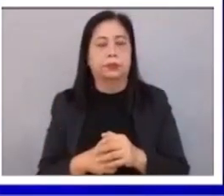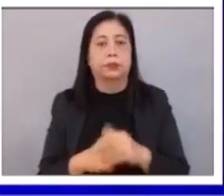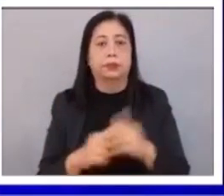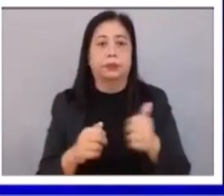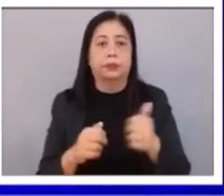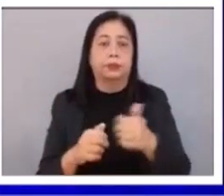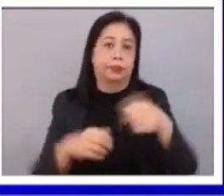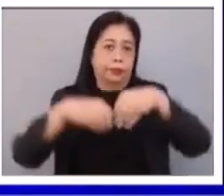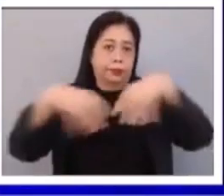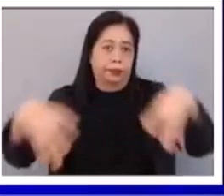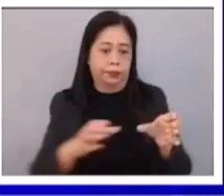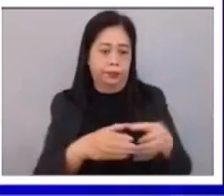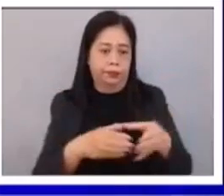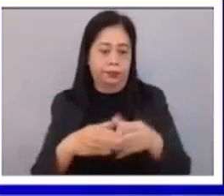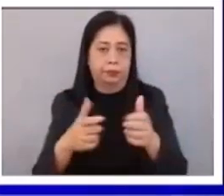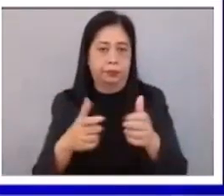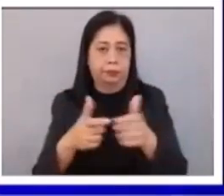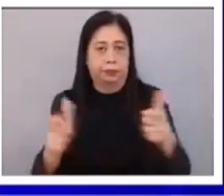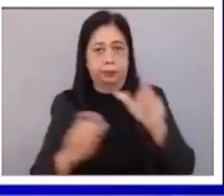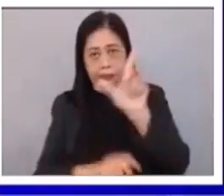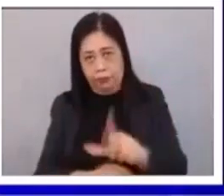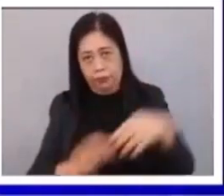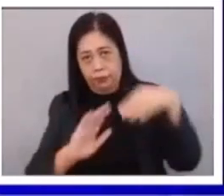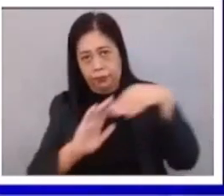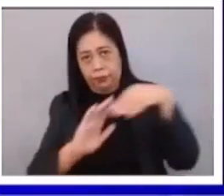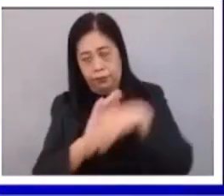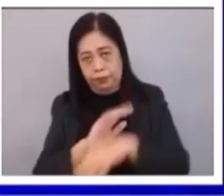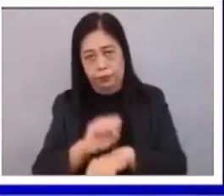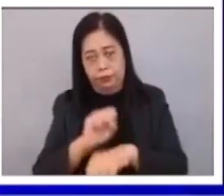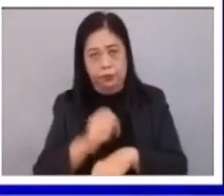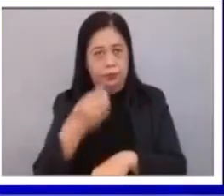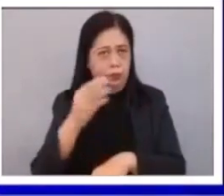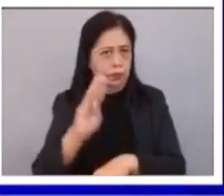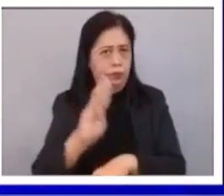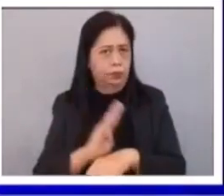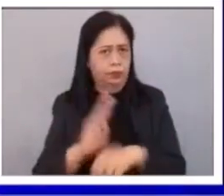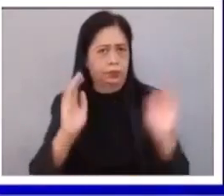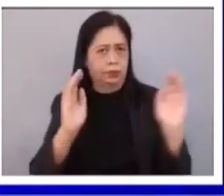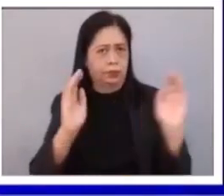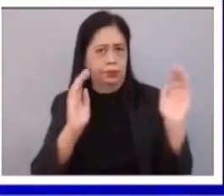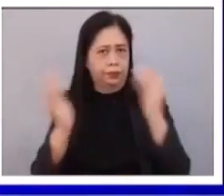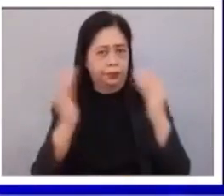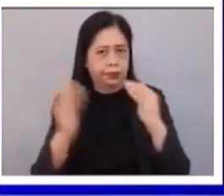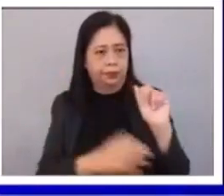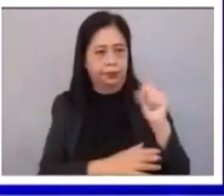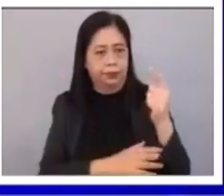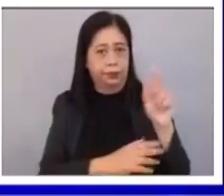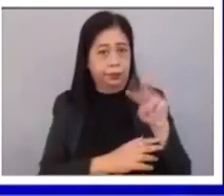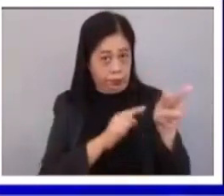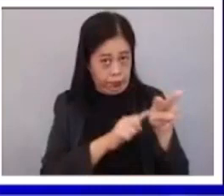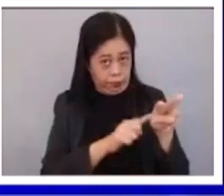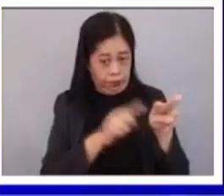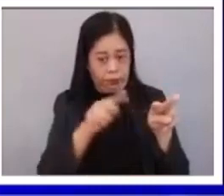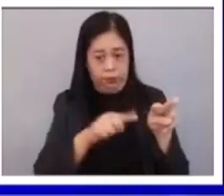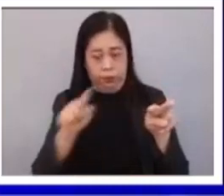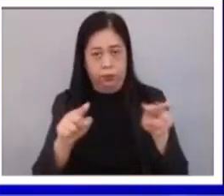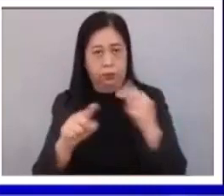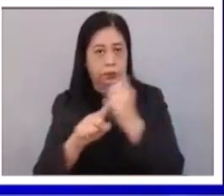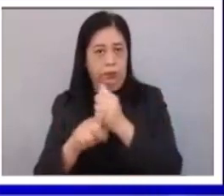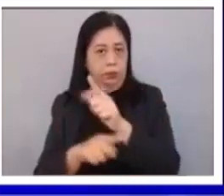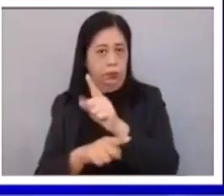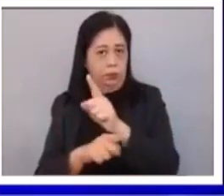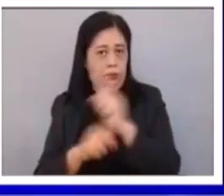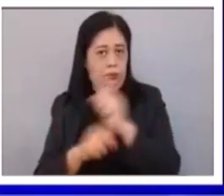may pinakamalaking pagbaba sa bilang ng may trabaho o negosyo kung ikukumpara ang Agosto 2022 sa Agosto 2021 ay ang